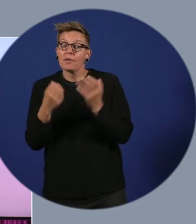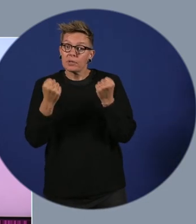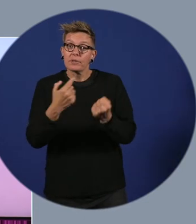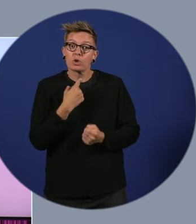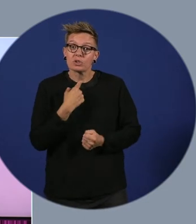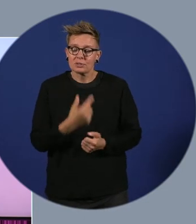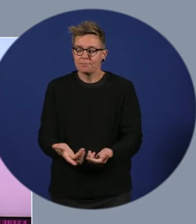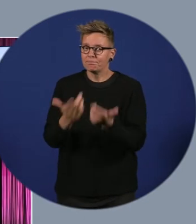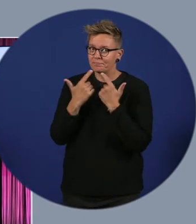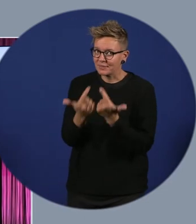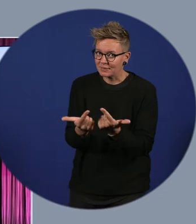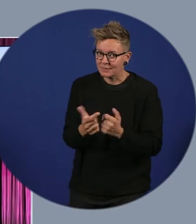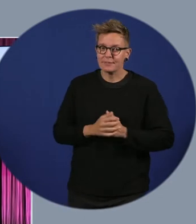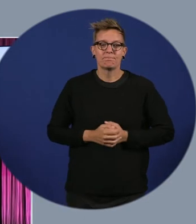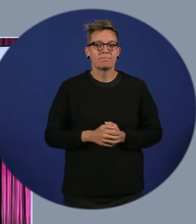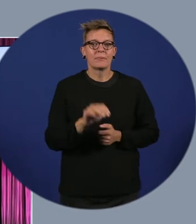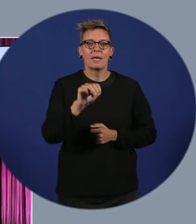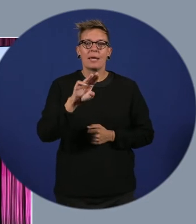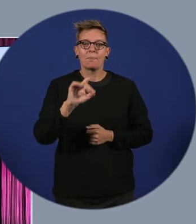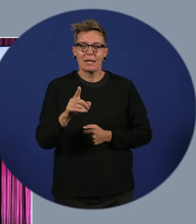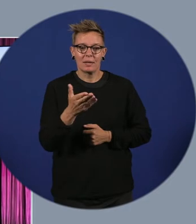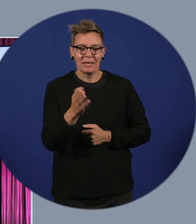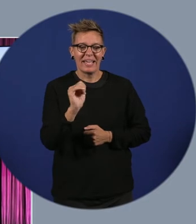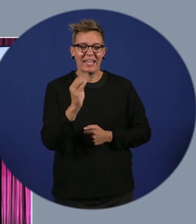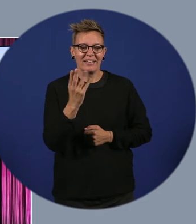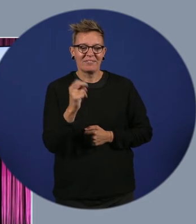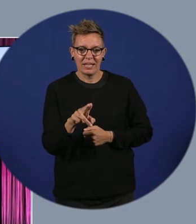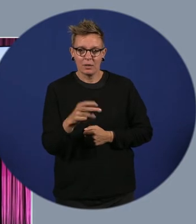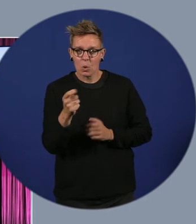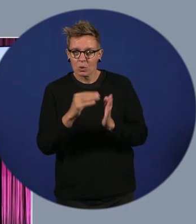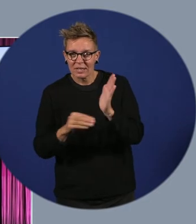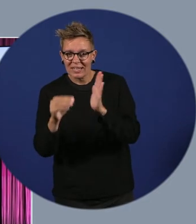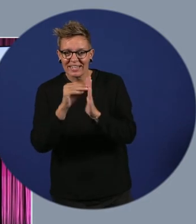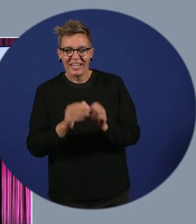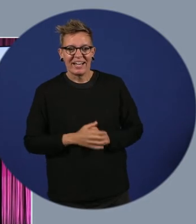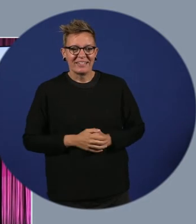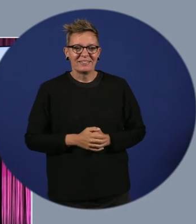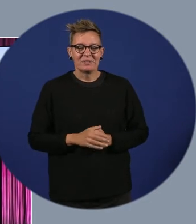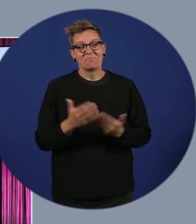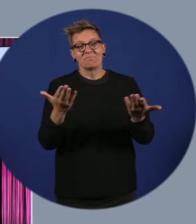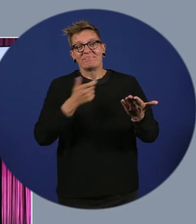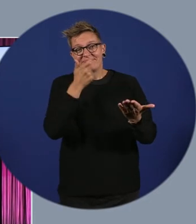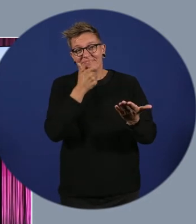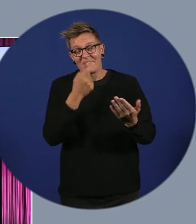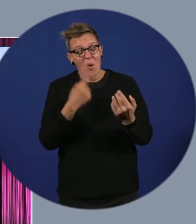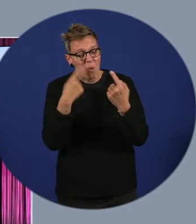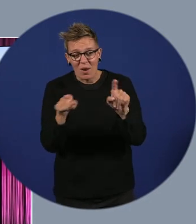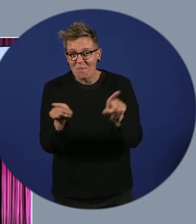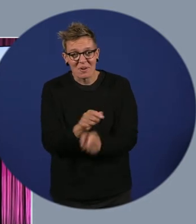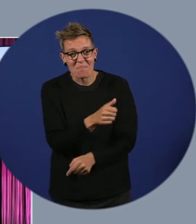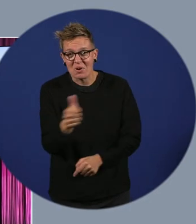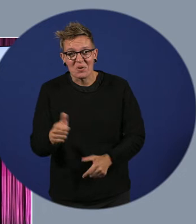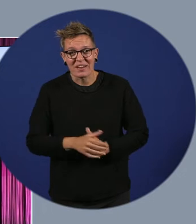rösta. Tack så mycket. Och Edvin Johansson, hittar du någonting du vill tillägga? Nej, men jag kan bara hålla med om det som alla har sagt. Och jag tror